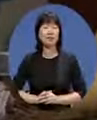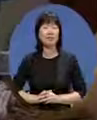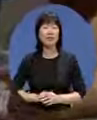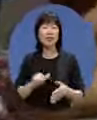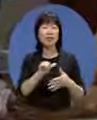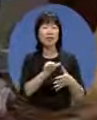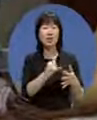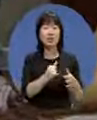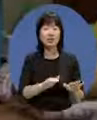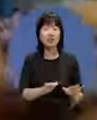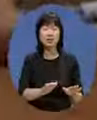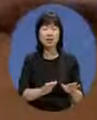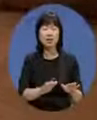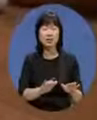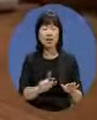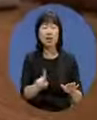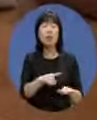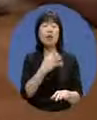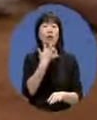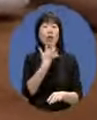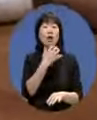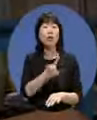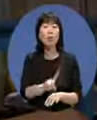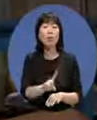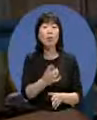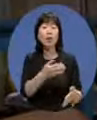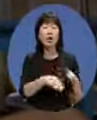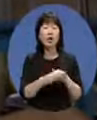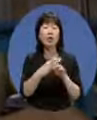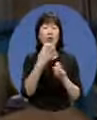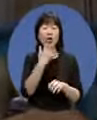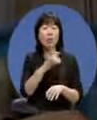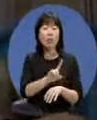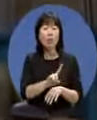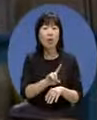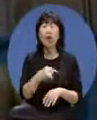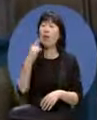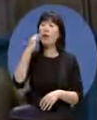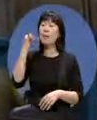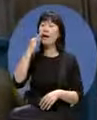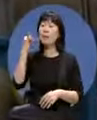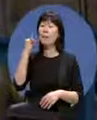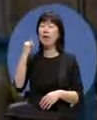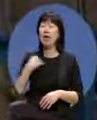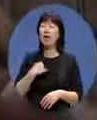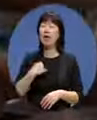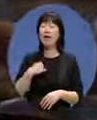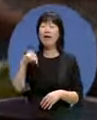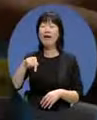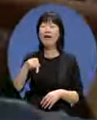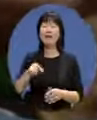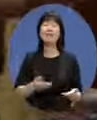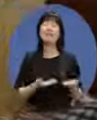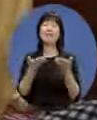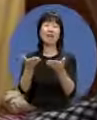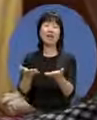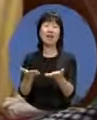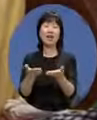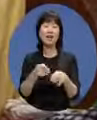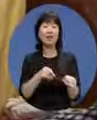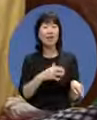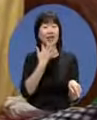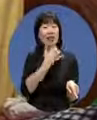엄마 개구 수가 무슨 색깔 응 엄마 엄마 끝났어 자장 어 이거